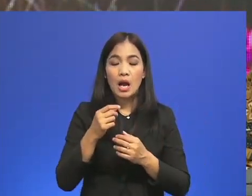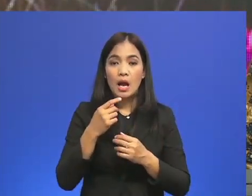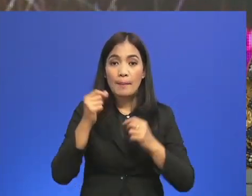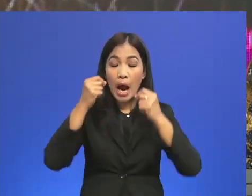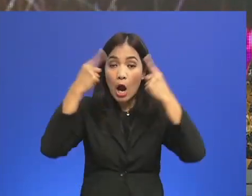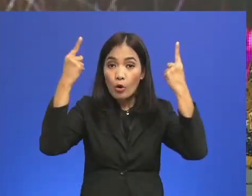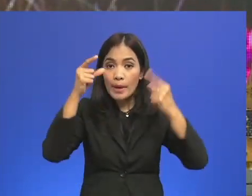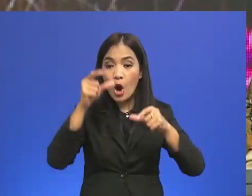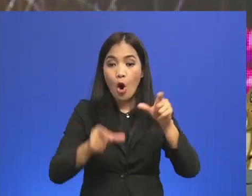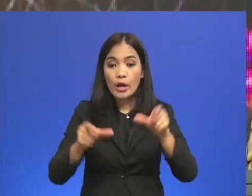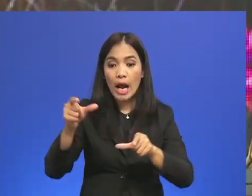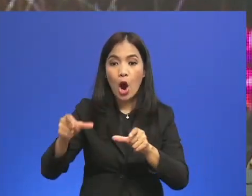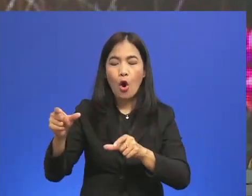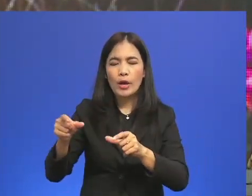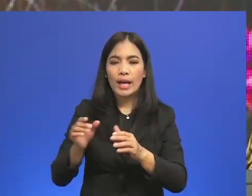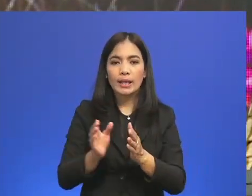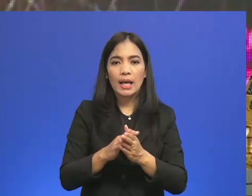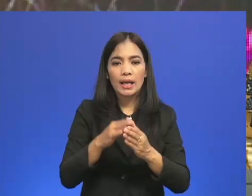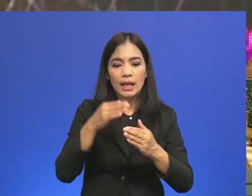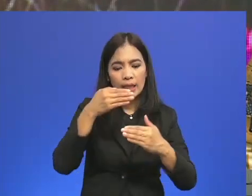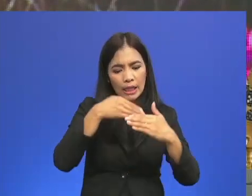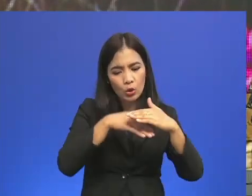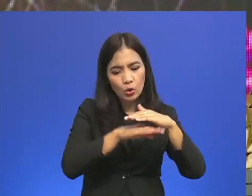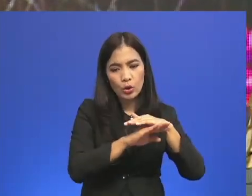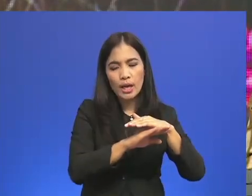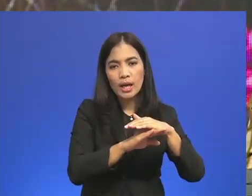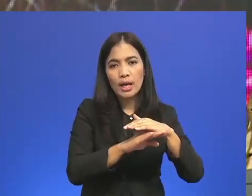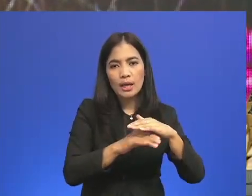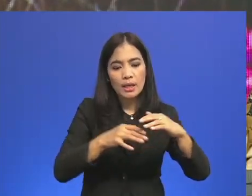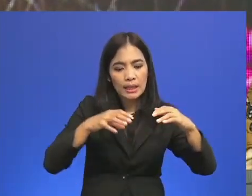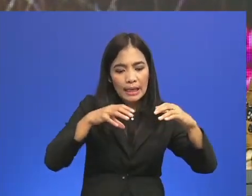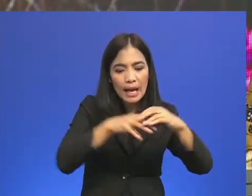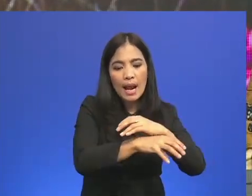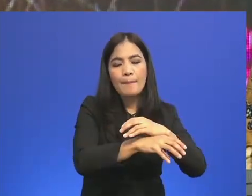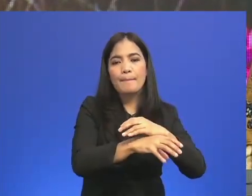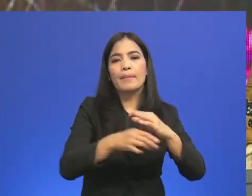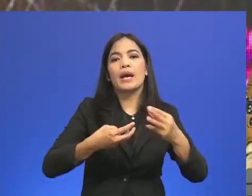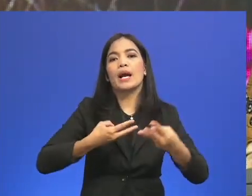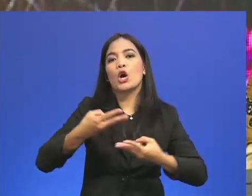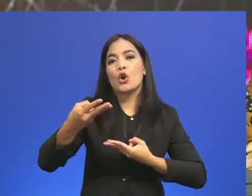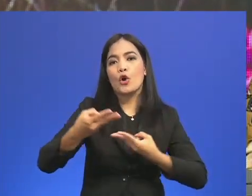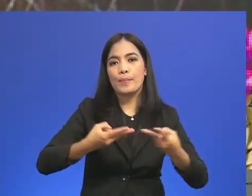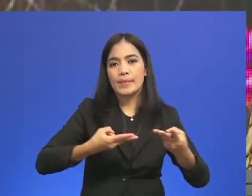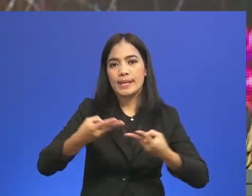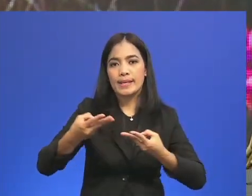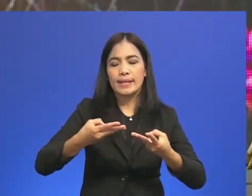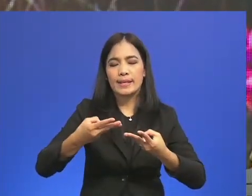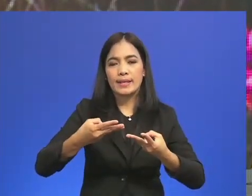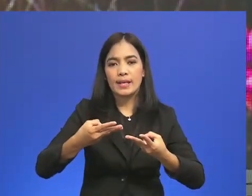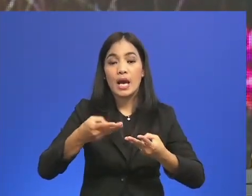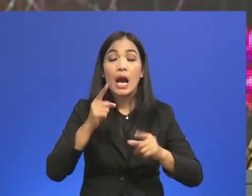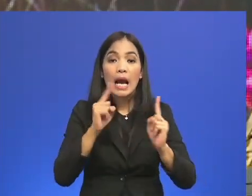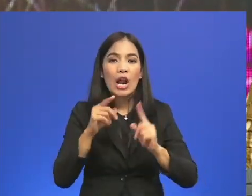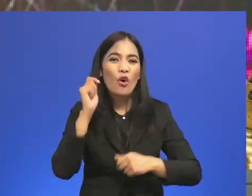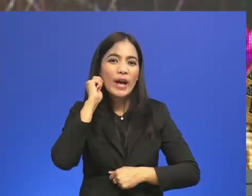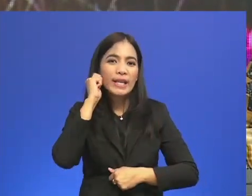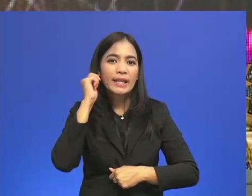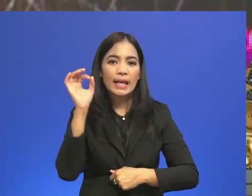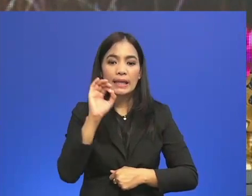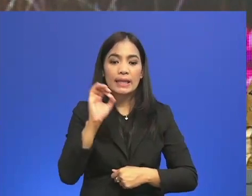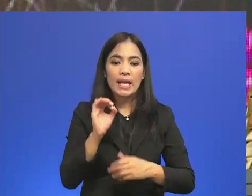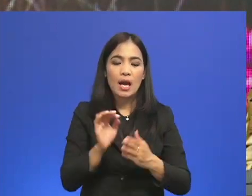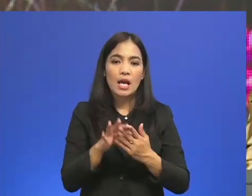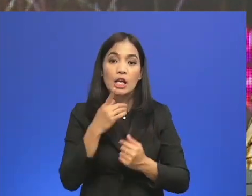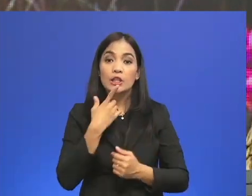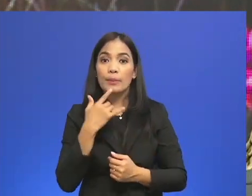adalah orang-orang yang terkurung, tersandera oleh materi. Kalau wanita yang tidak tersandera